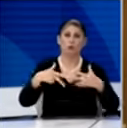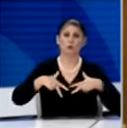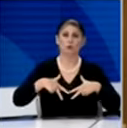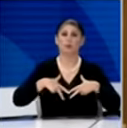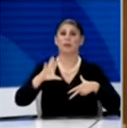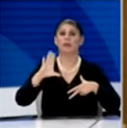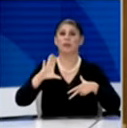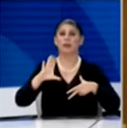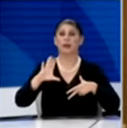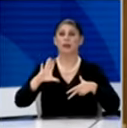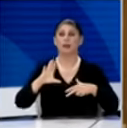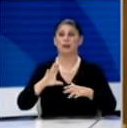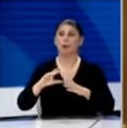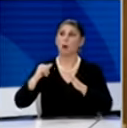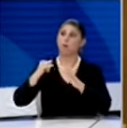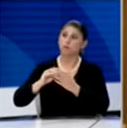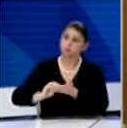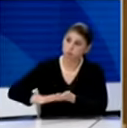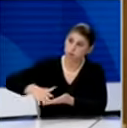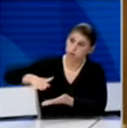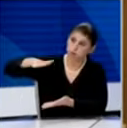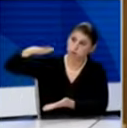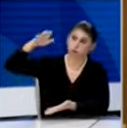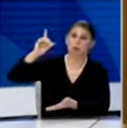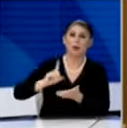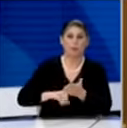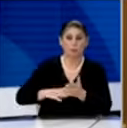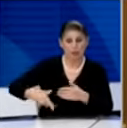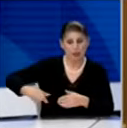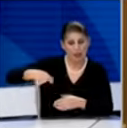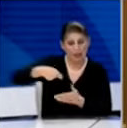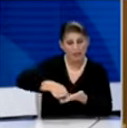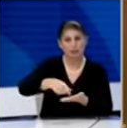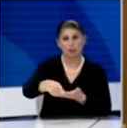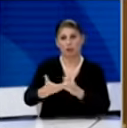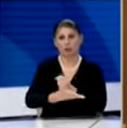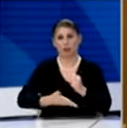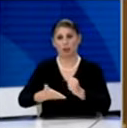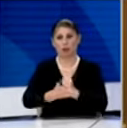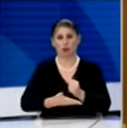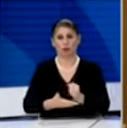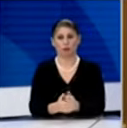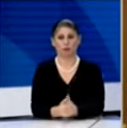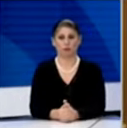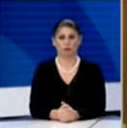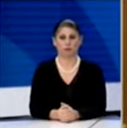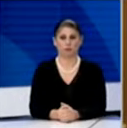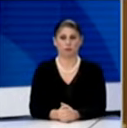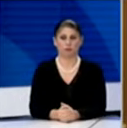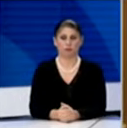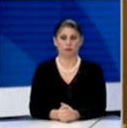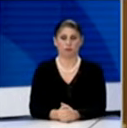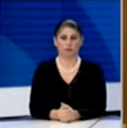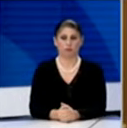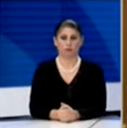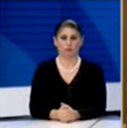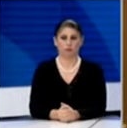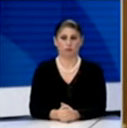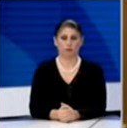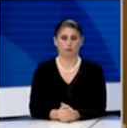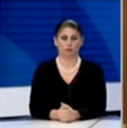είναι ανεξάντλητοι και πρέπει να συνεισφέρουν οι αγρότες. Και